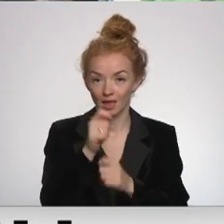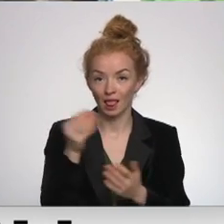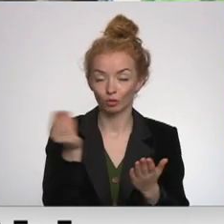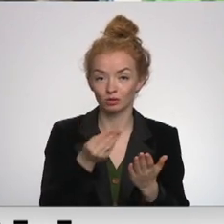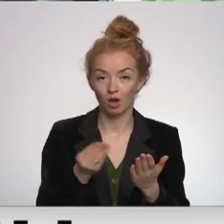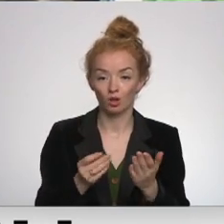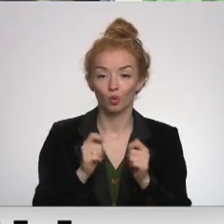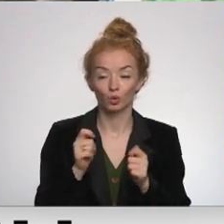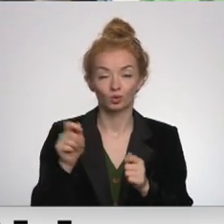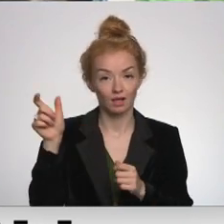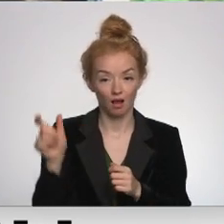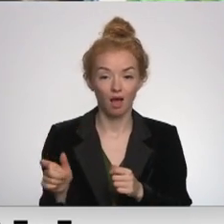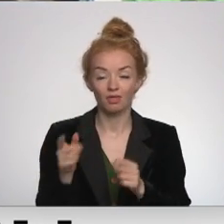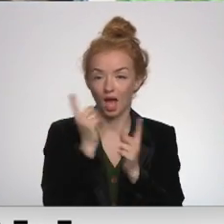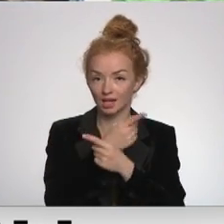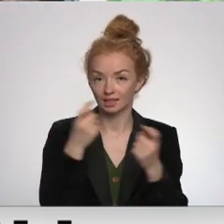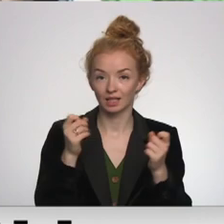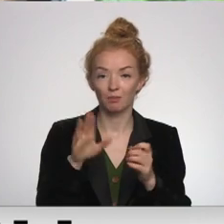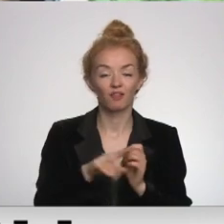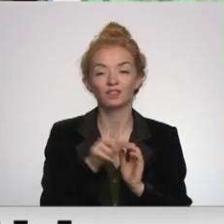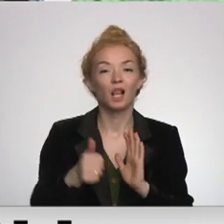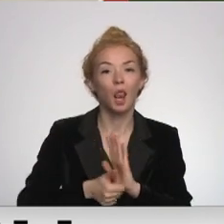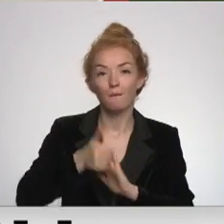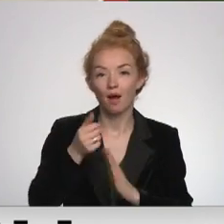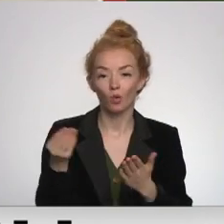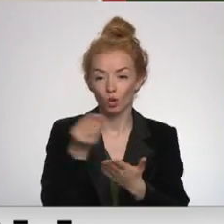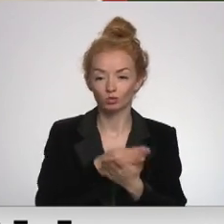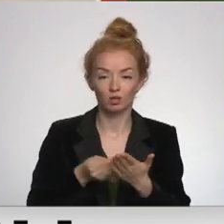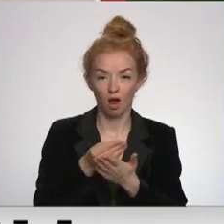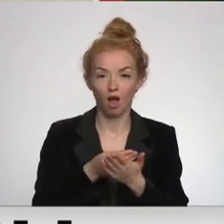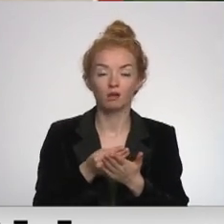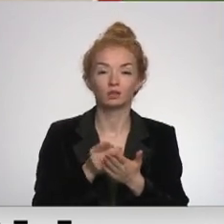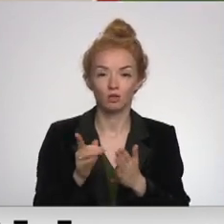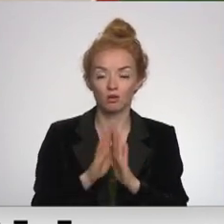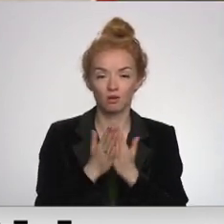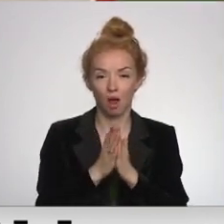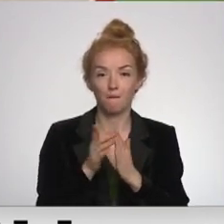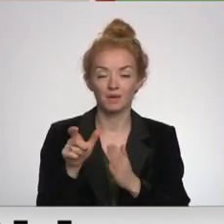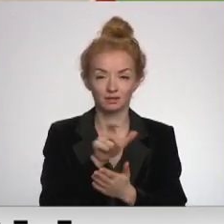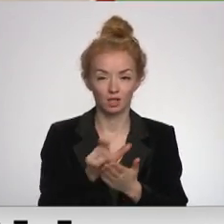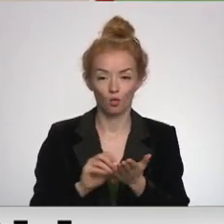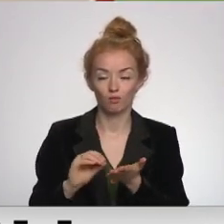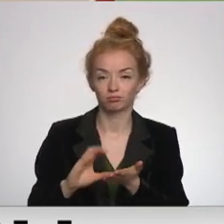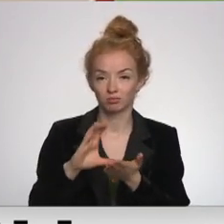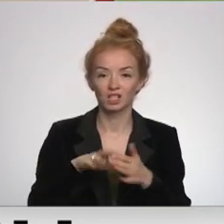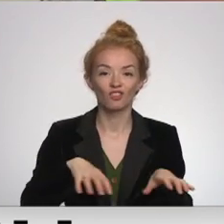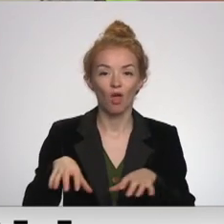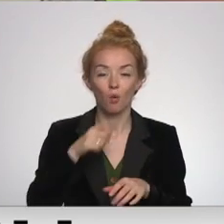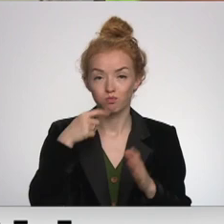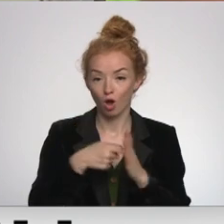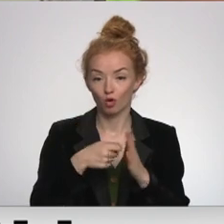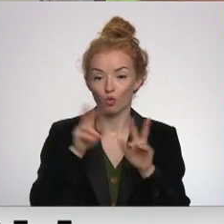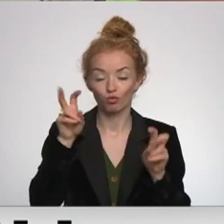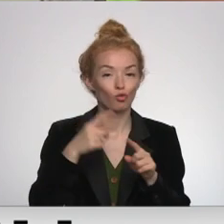ilustrātori Gundaga Muzikante tika atzīta par labāko par ilustrācijām Ineses Paklones dzejoļu krājumam Zvēru barošana un